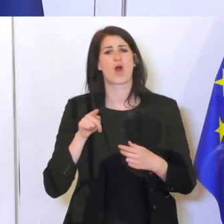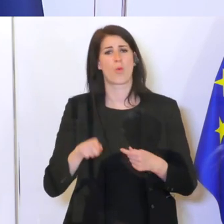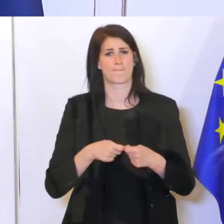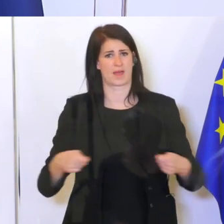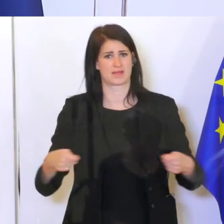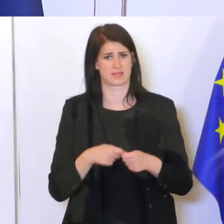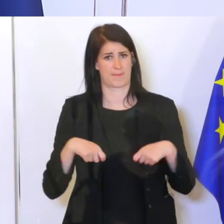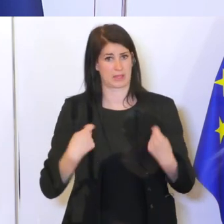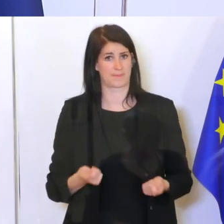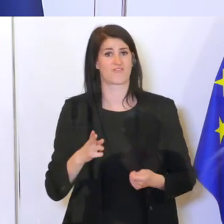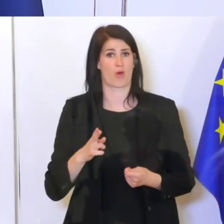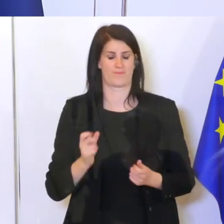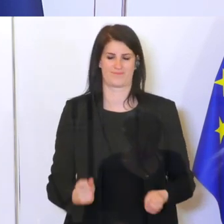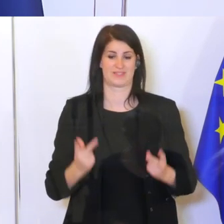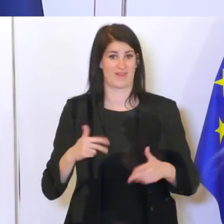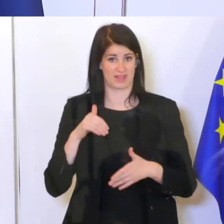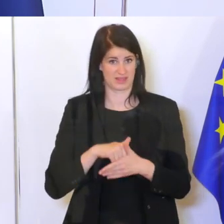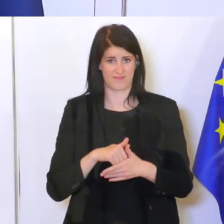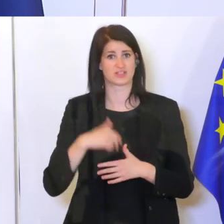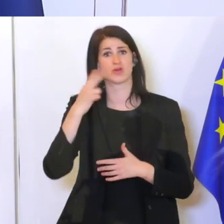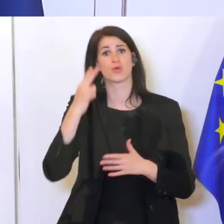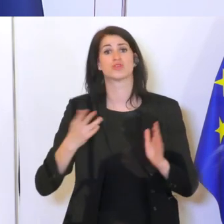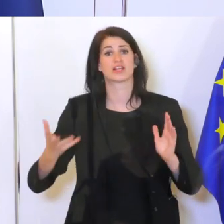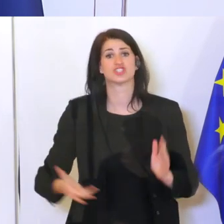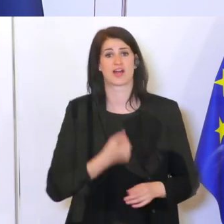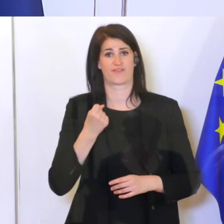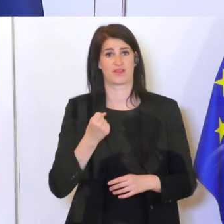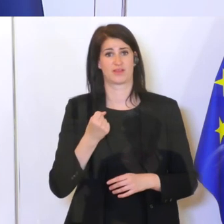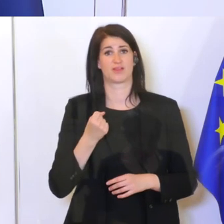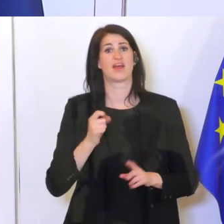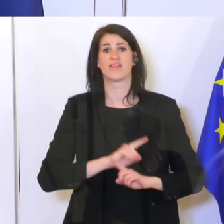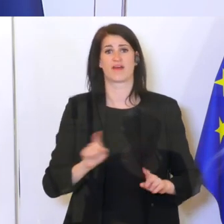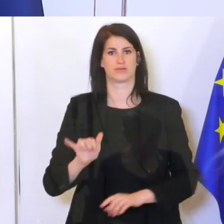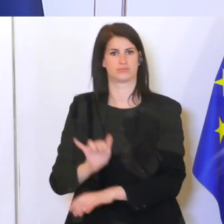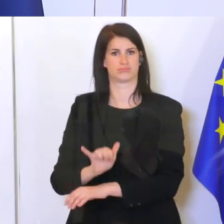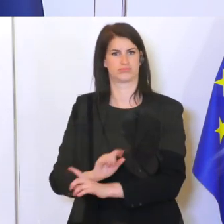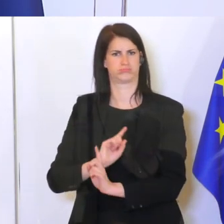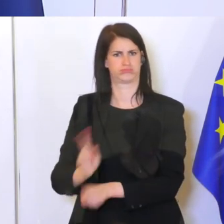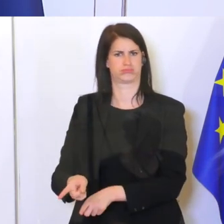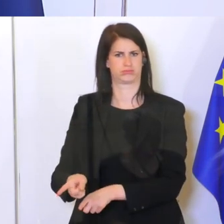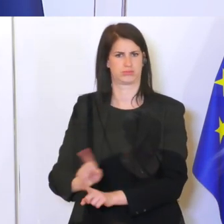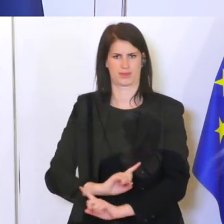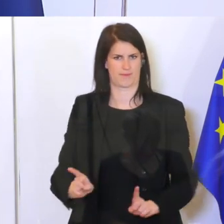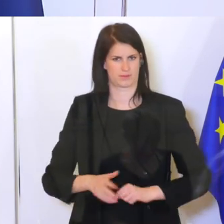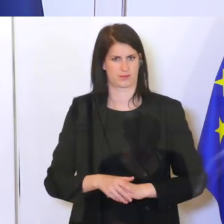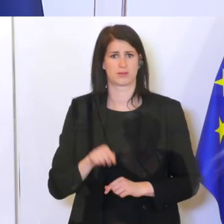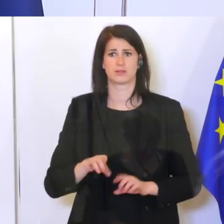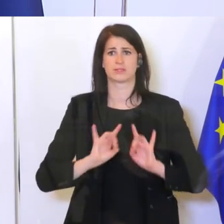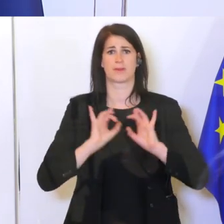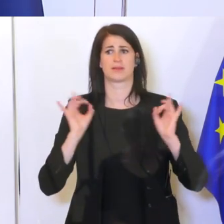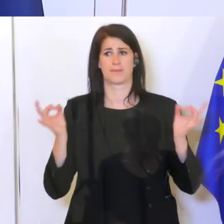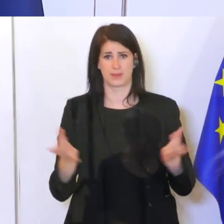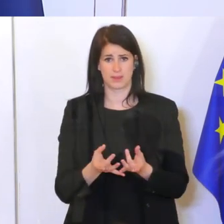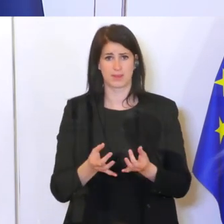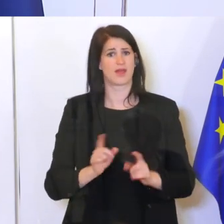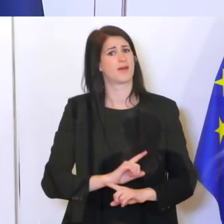Maßnahme steht. Das künstlerische Schaffen in Österreich darf nicht stillstehen. Diese Pandemie